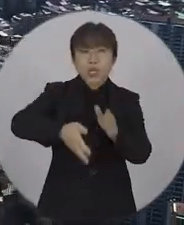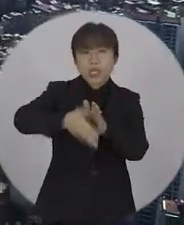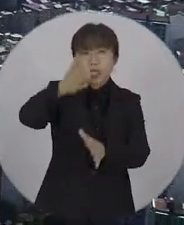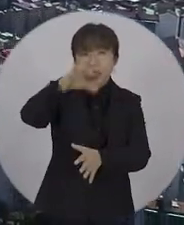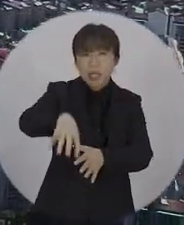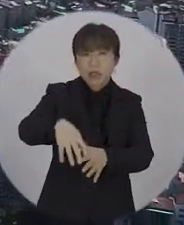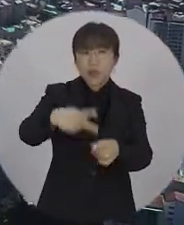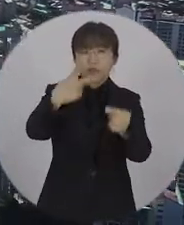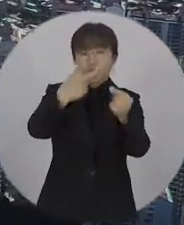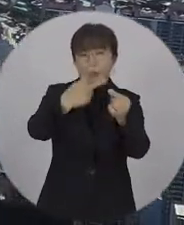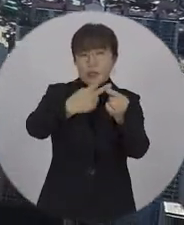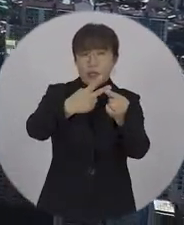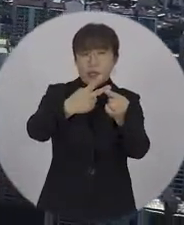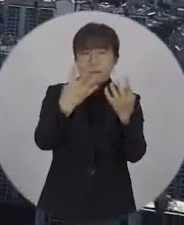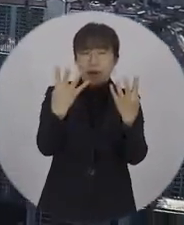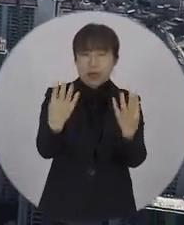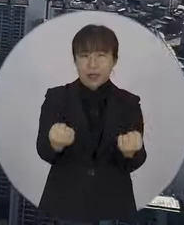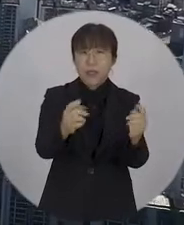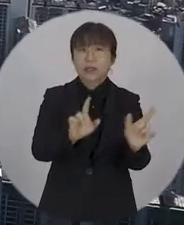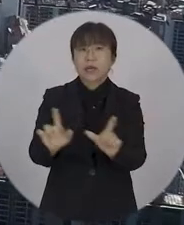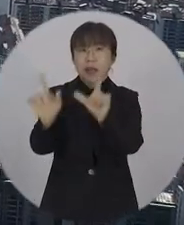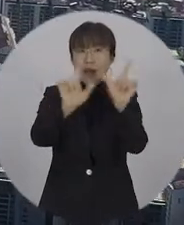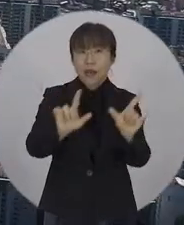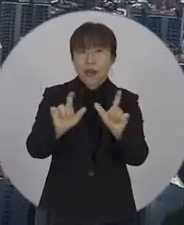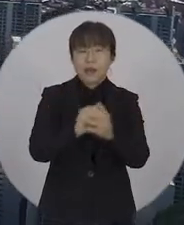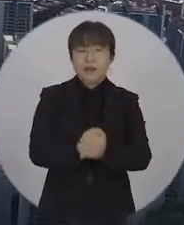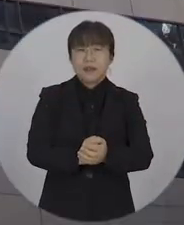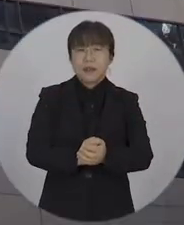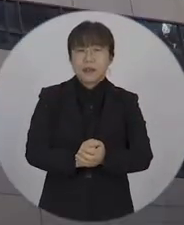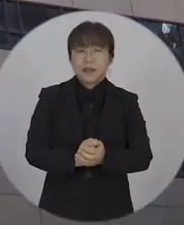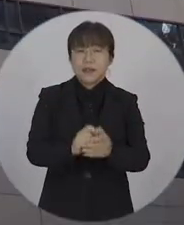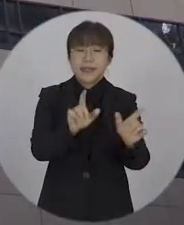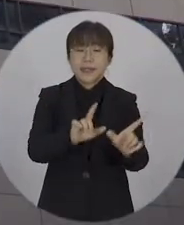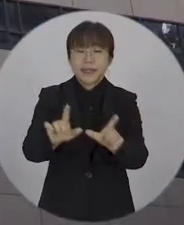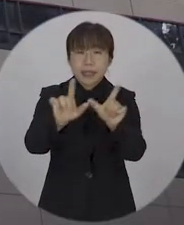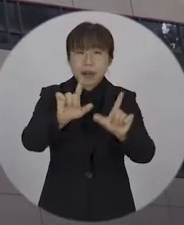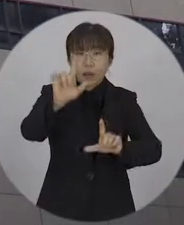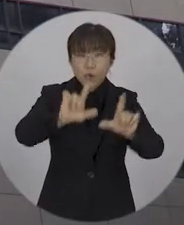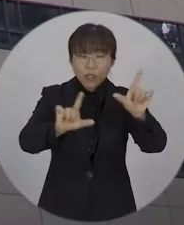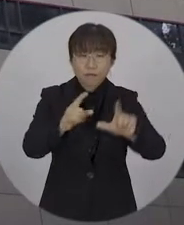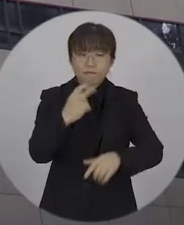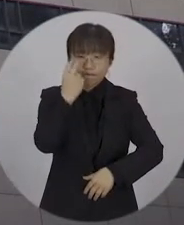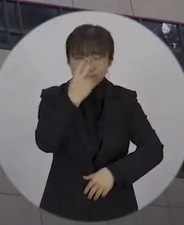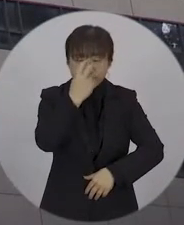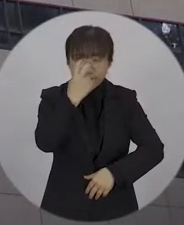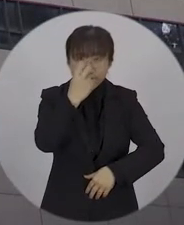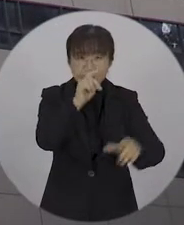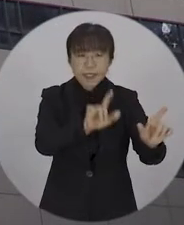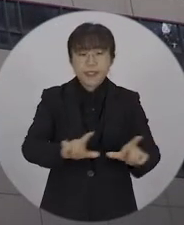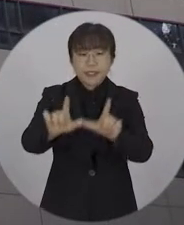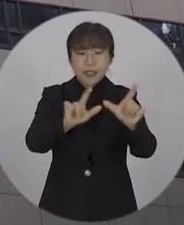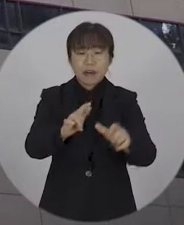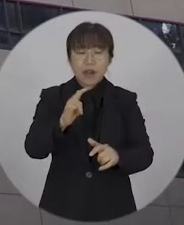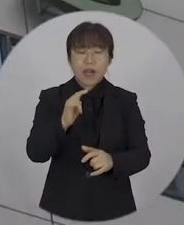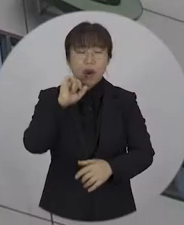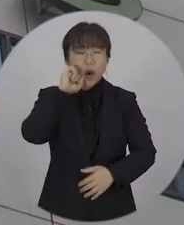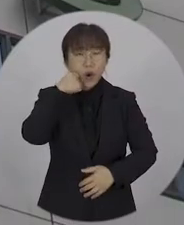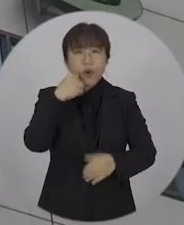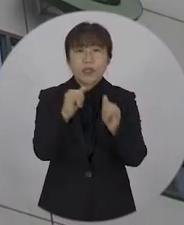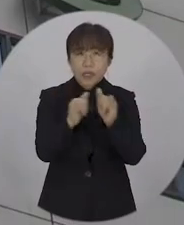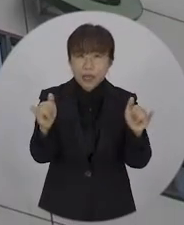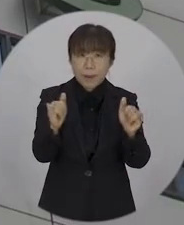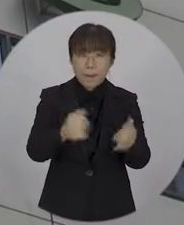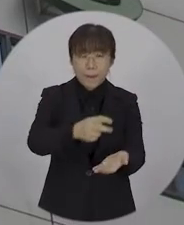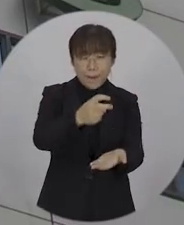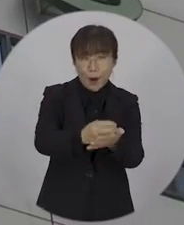두 번째로 많습니다 이에 강서구는 실제 생활 실태를 집중 조사해 생계 곤란 가구가 법적 보고